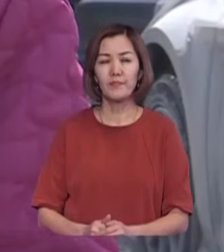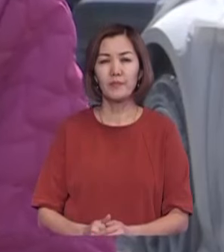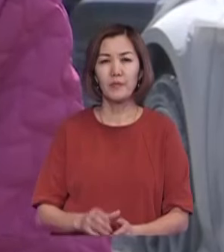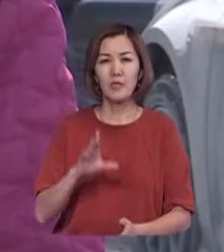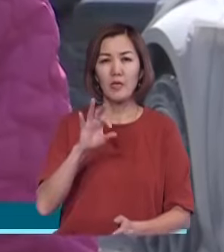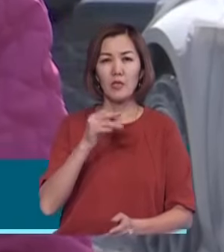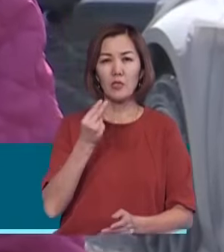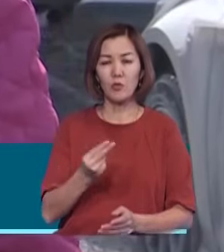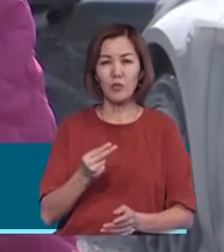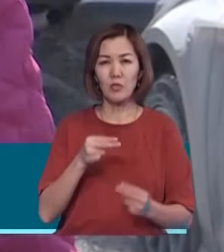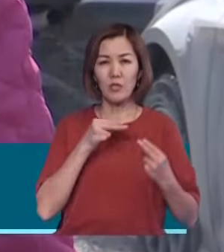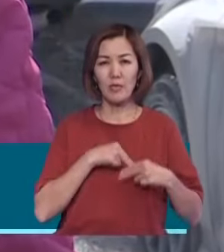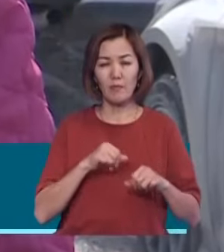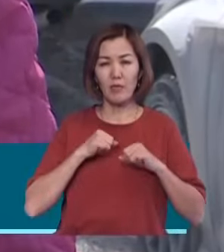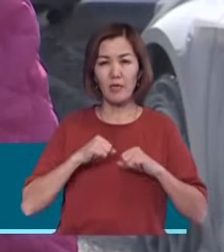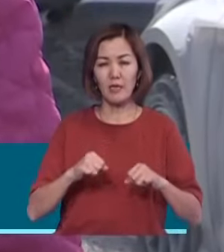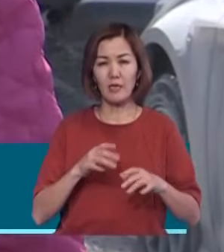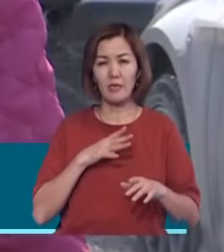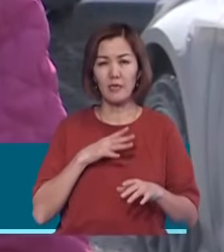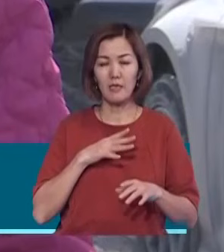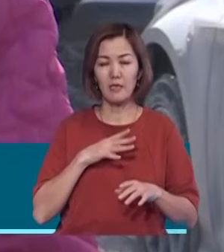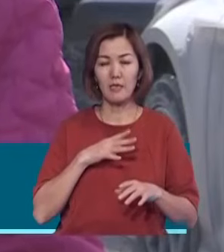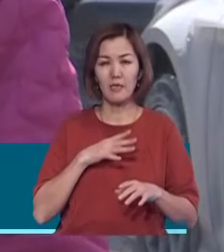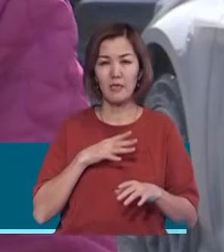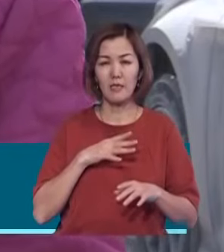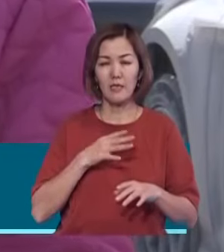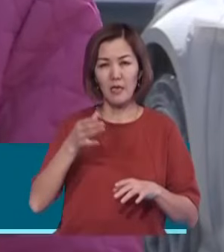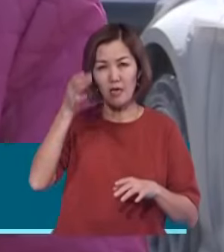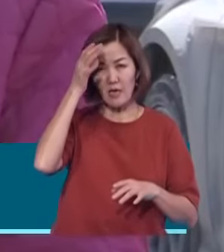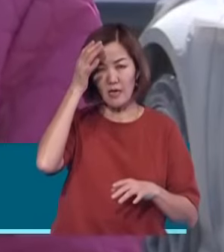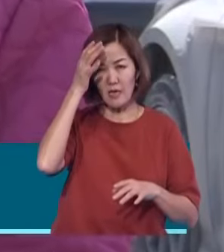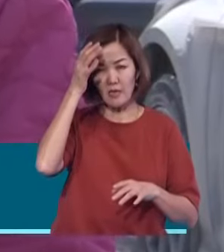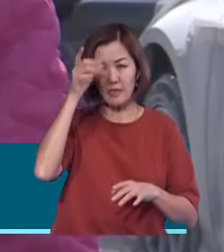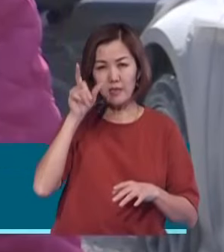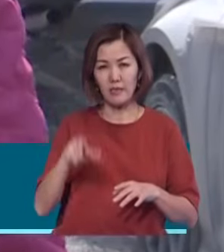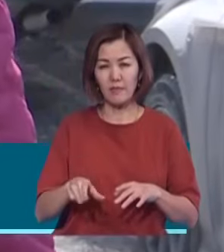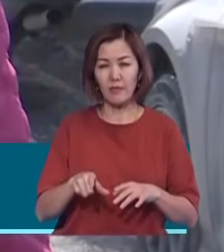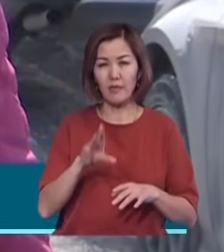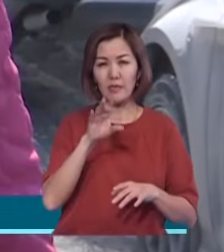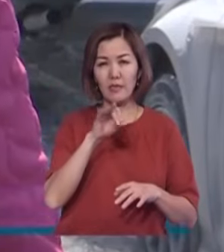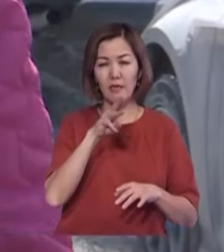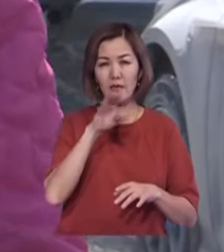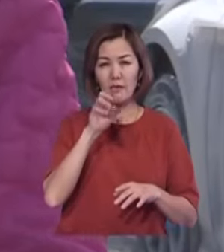Социалистік еңбегері Мәмиля Әлімбаева, академик Кешуіп Сейітқазы,